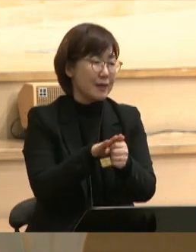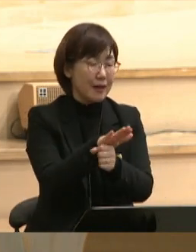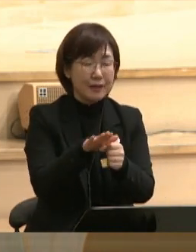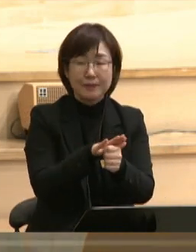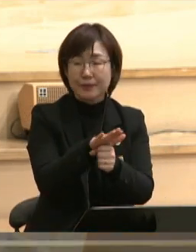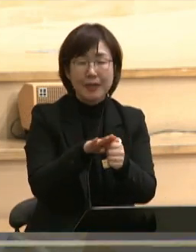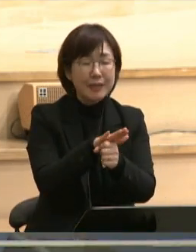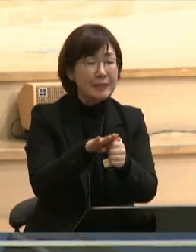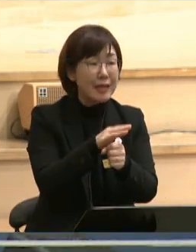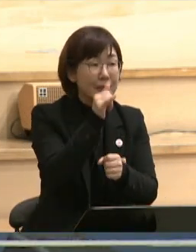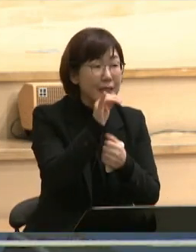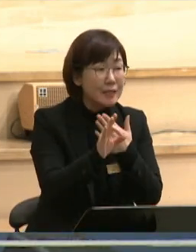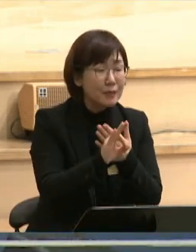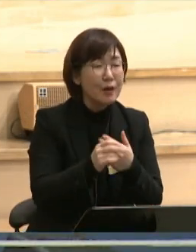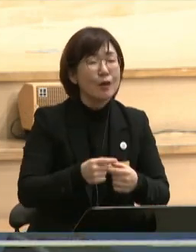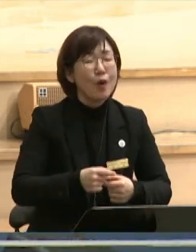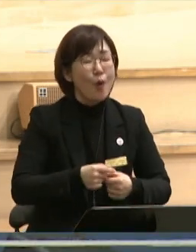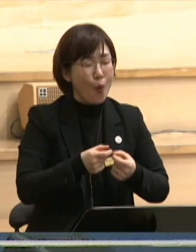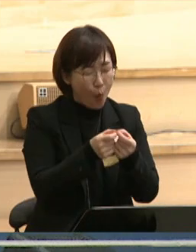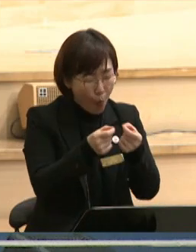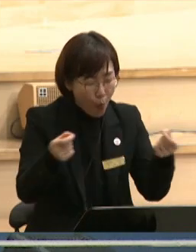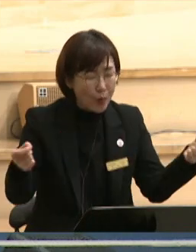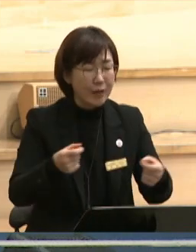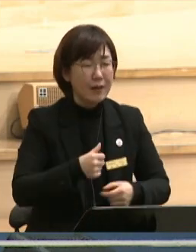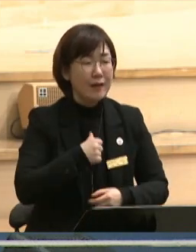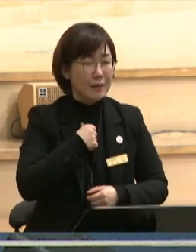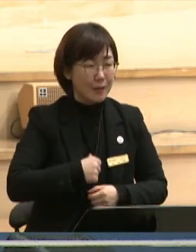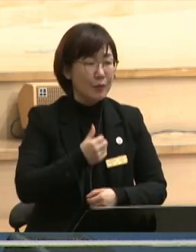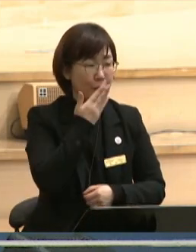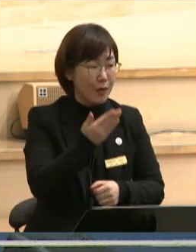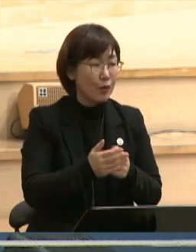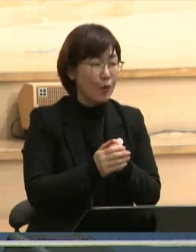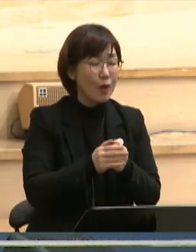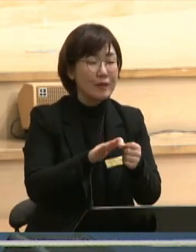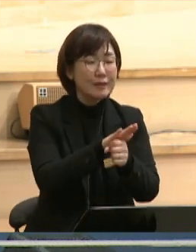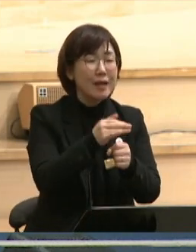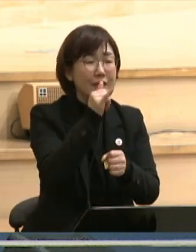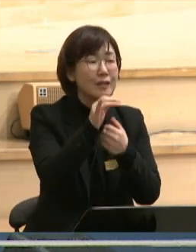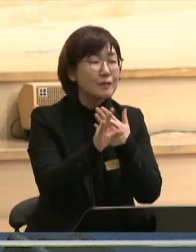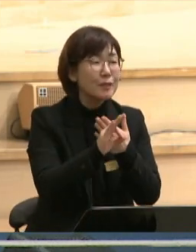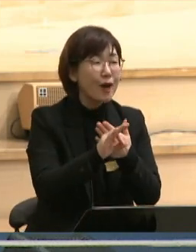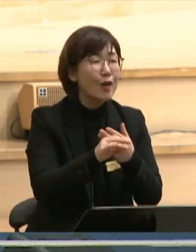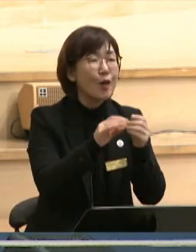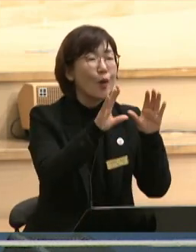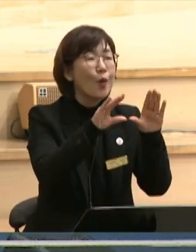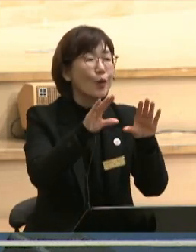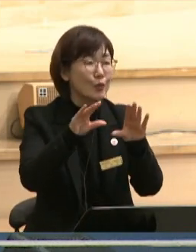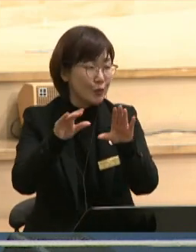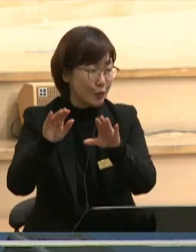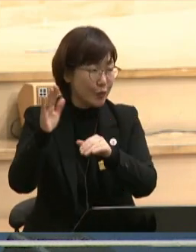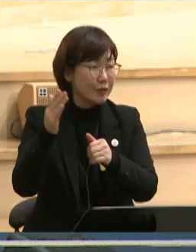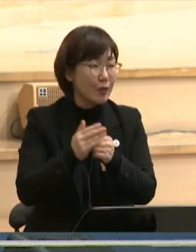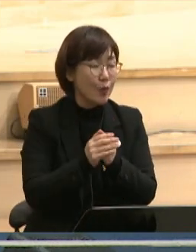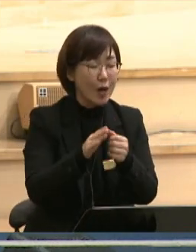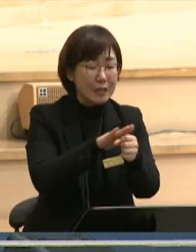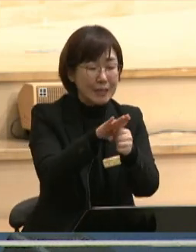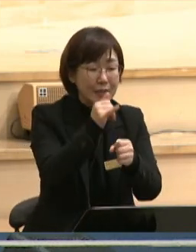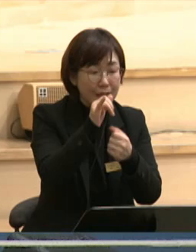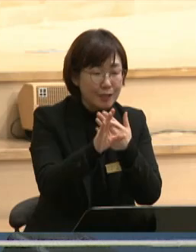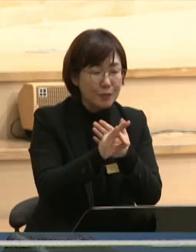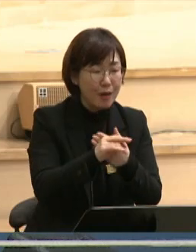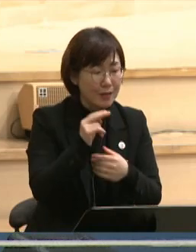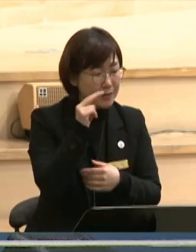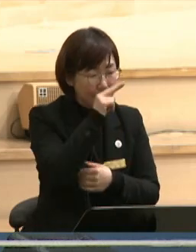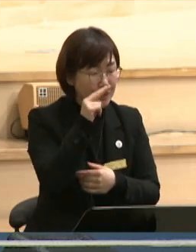사랑 사랑하면 오래 참습니다 사랑하면 온유합니다 사랑하면 시기하지